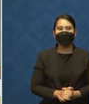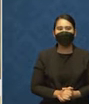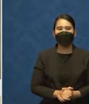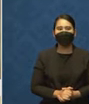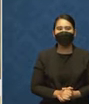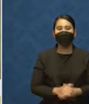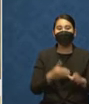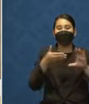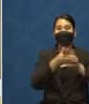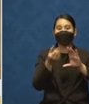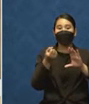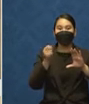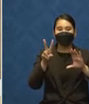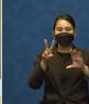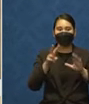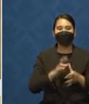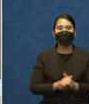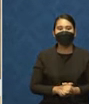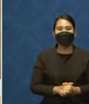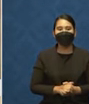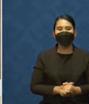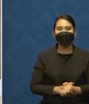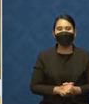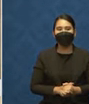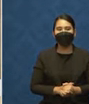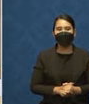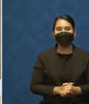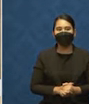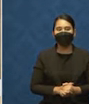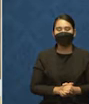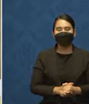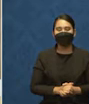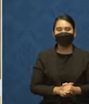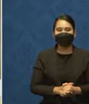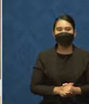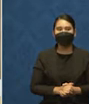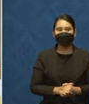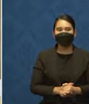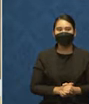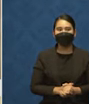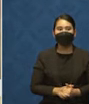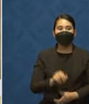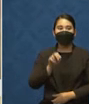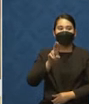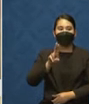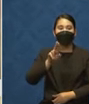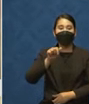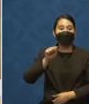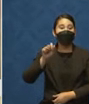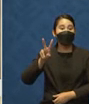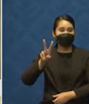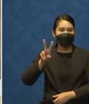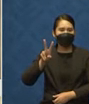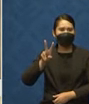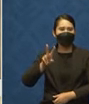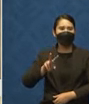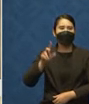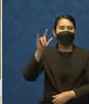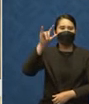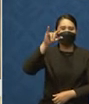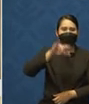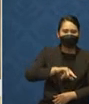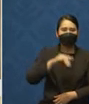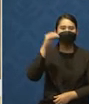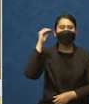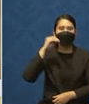สไลด์ที่12ครับท่านประธานครับ Hermes 900เนี่ย UAV เนี่ยนะครับมันตกบ่อยครับก